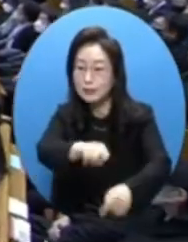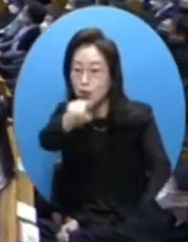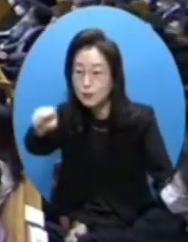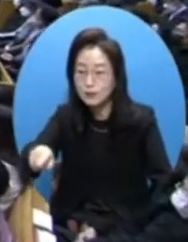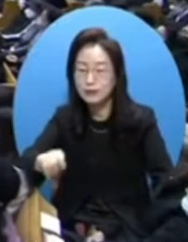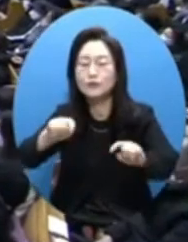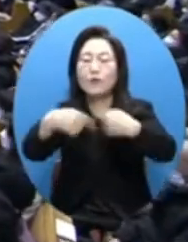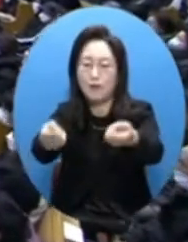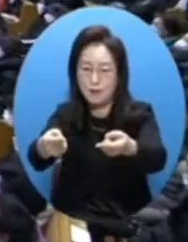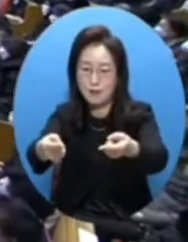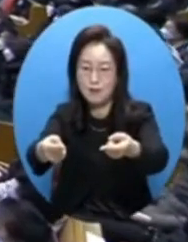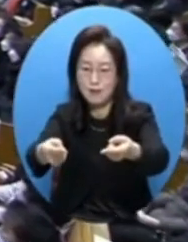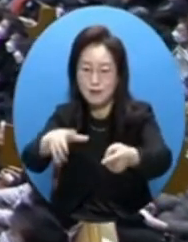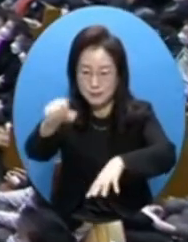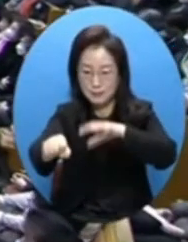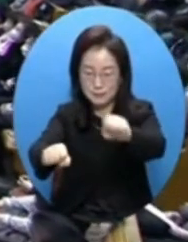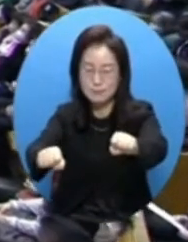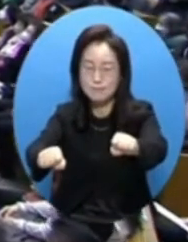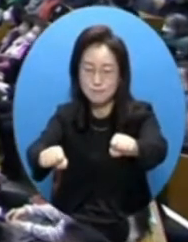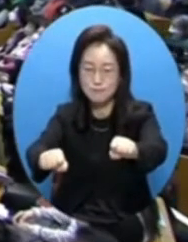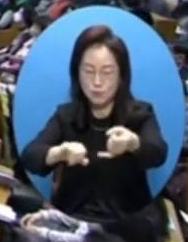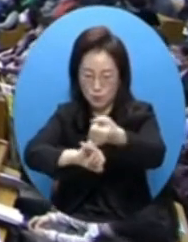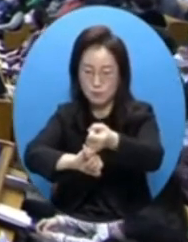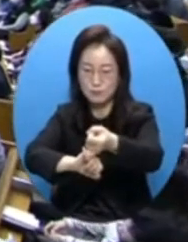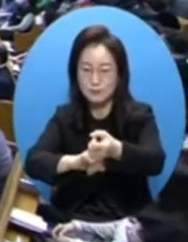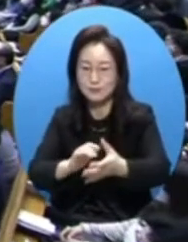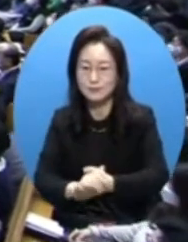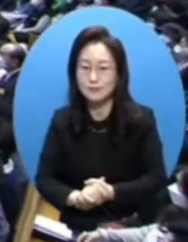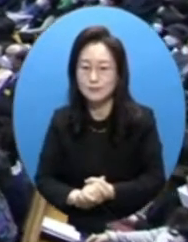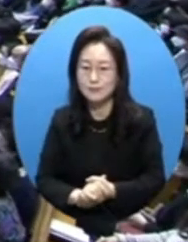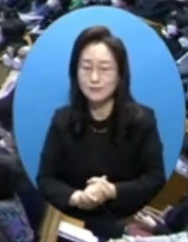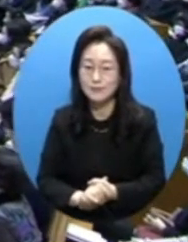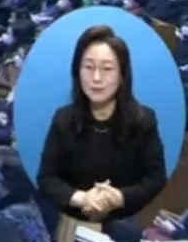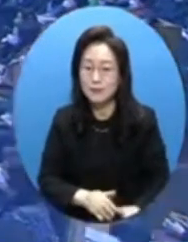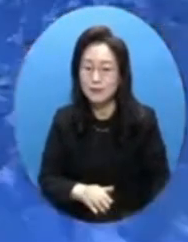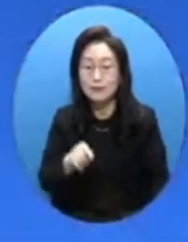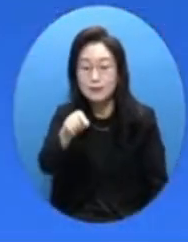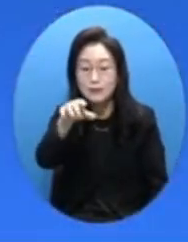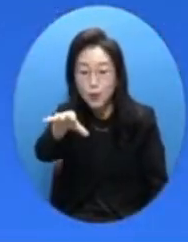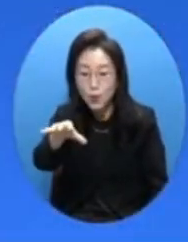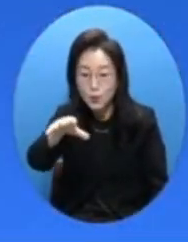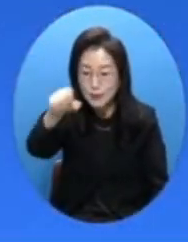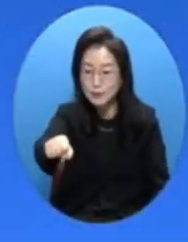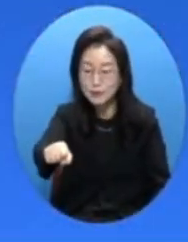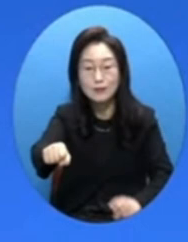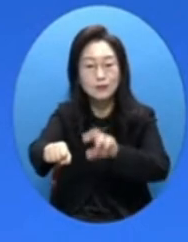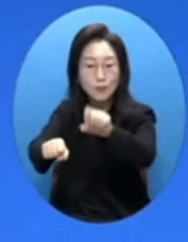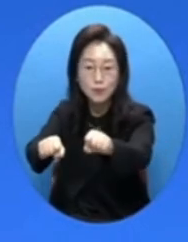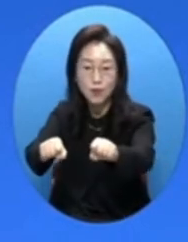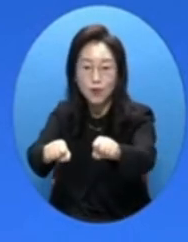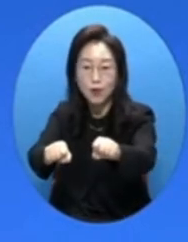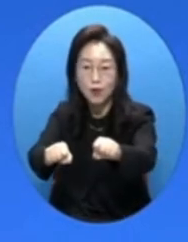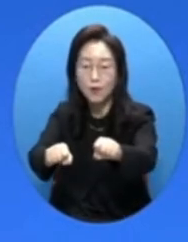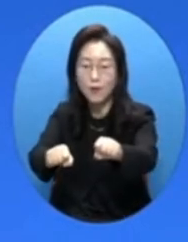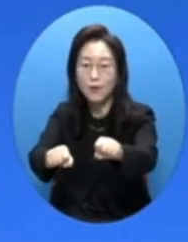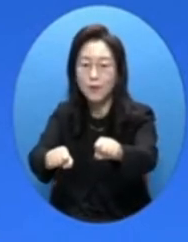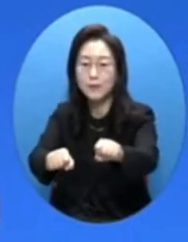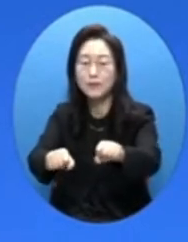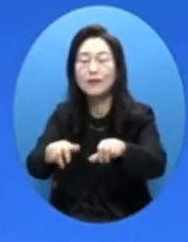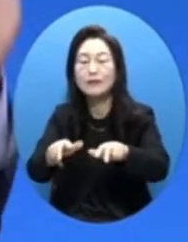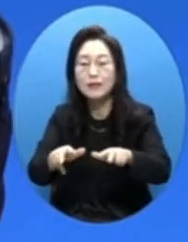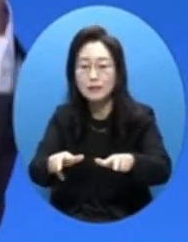들어가서 그 땅을 차지하게 될 것이다. 그래서 우리가 땅을 가서 점령에 들어가야 할 텐데 이제